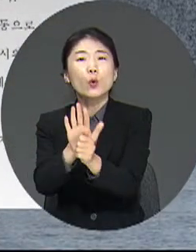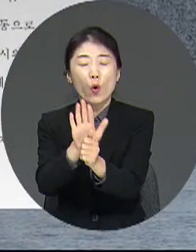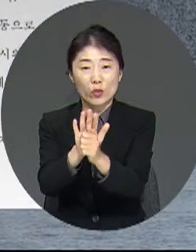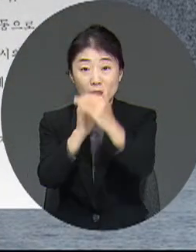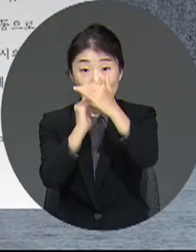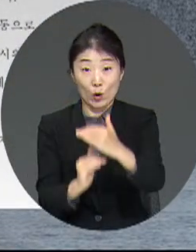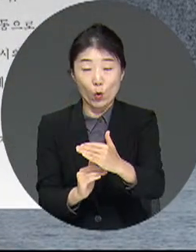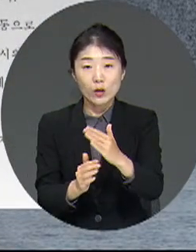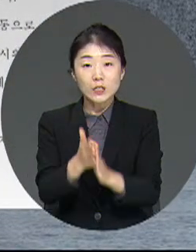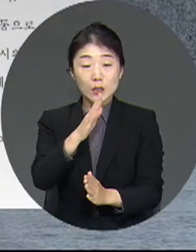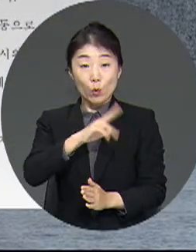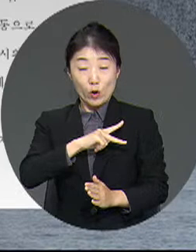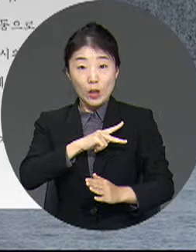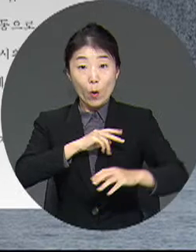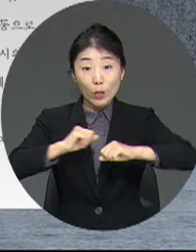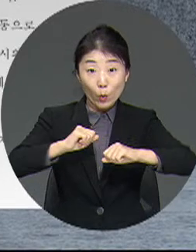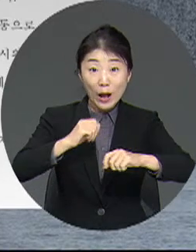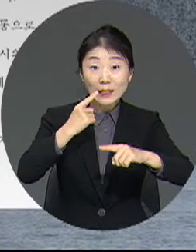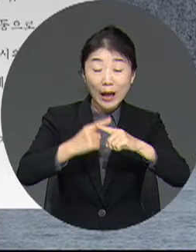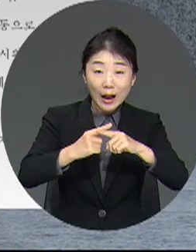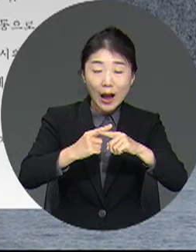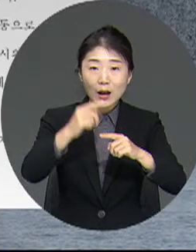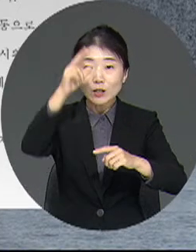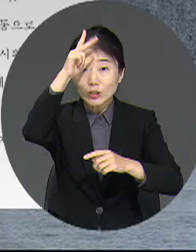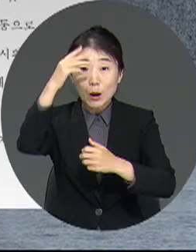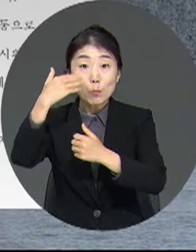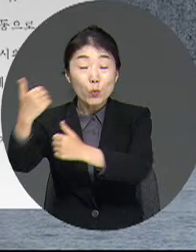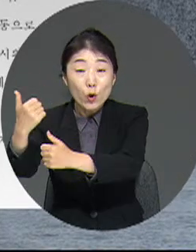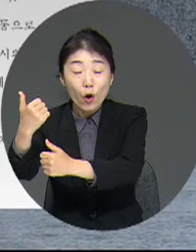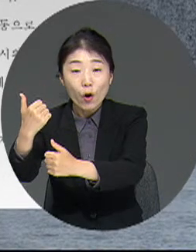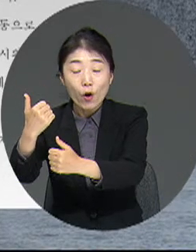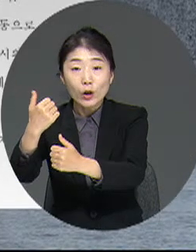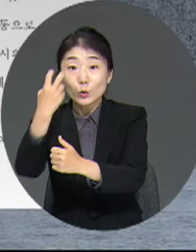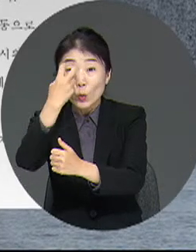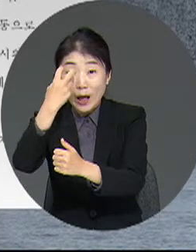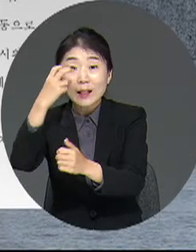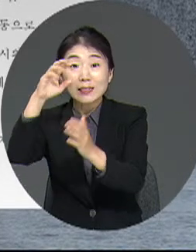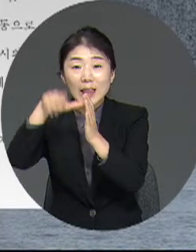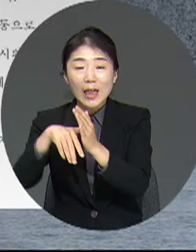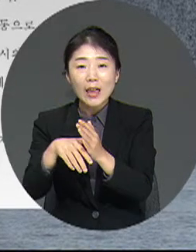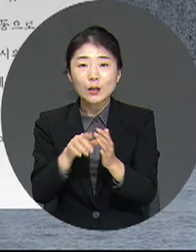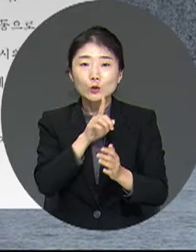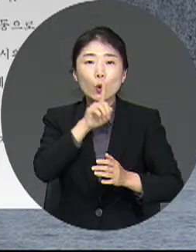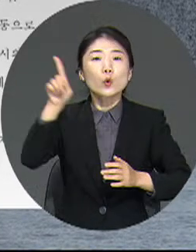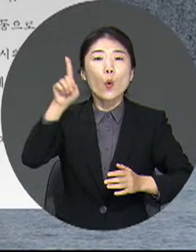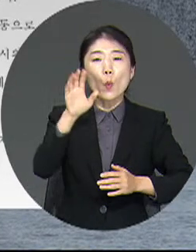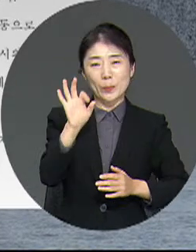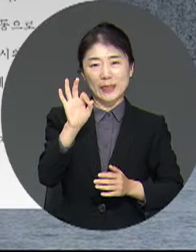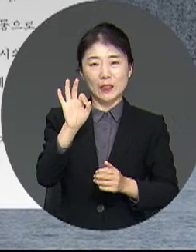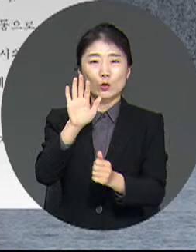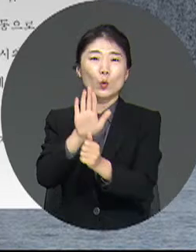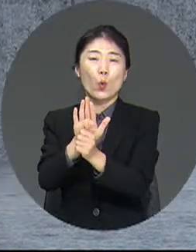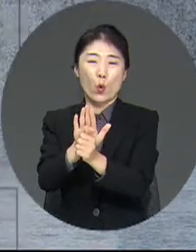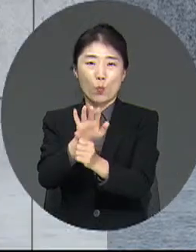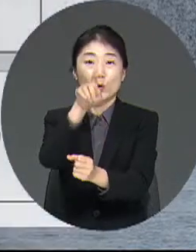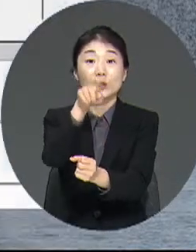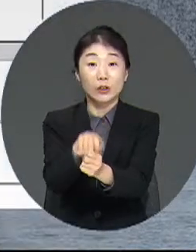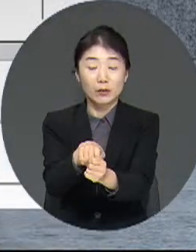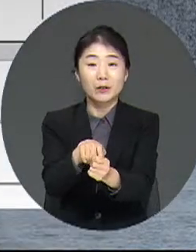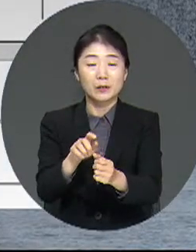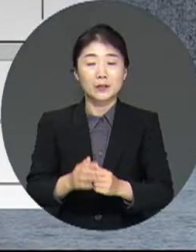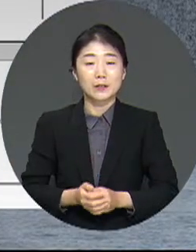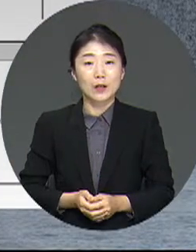시의원이 의정 활동으로 인해 수사를 받거나 기소 피소되면 소송비용을 지원한다는 목적입니다